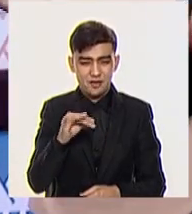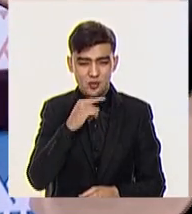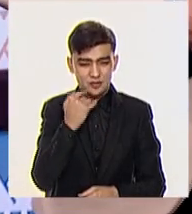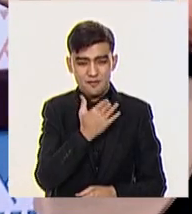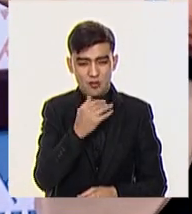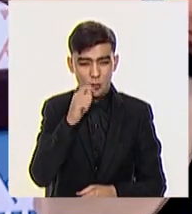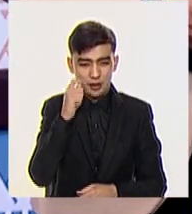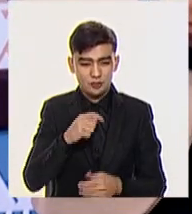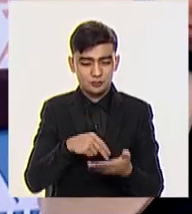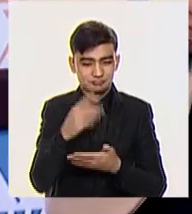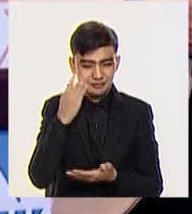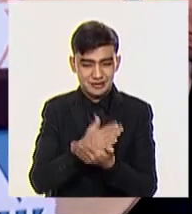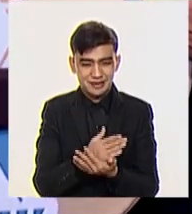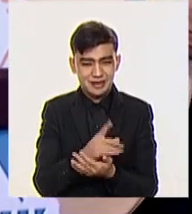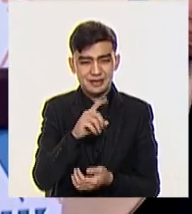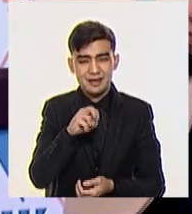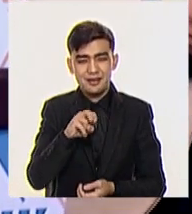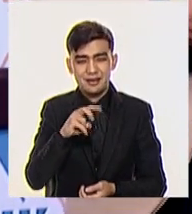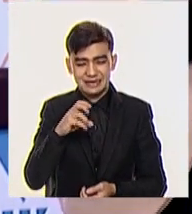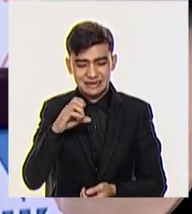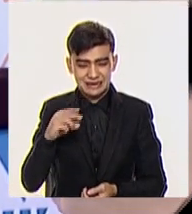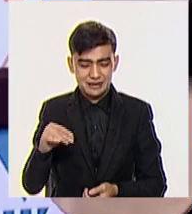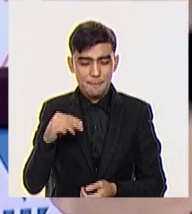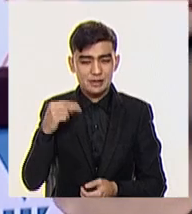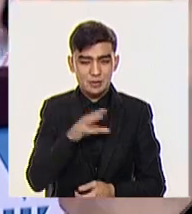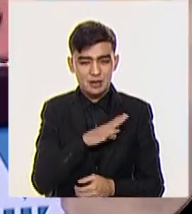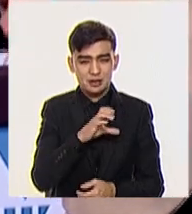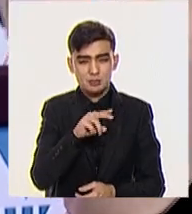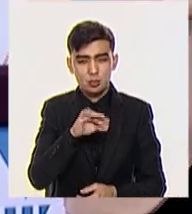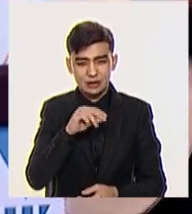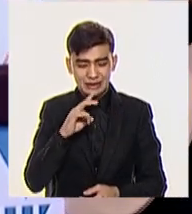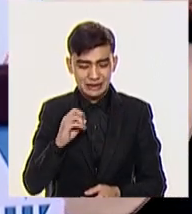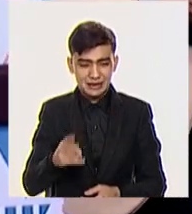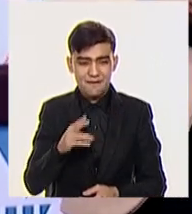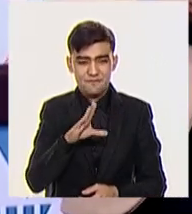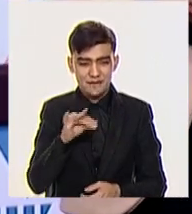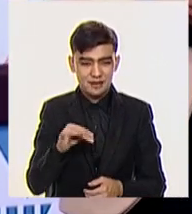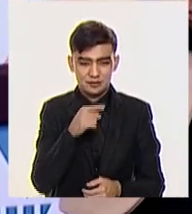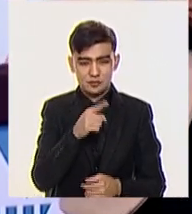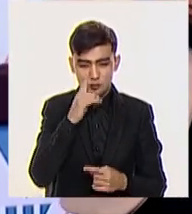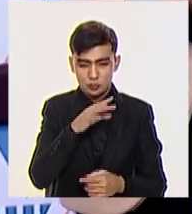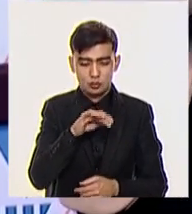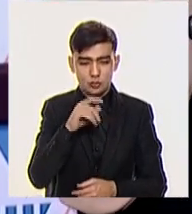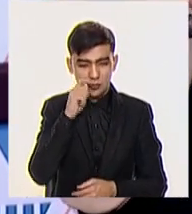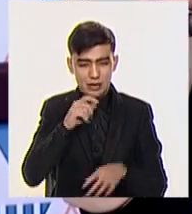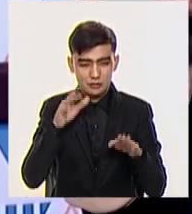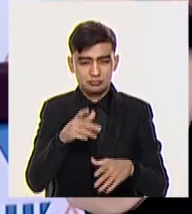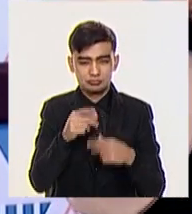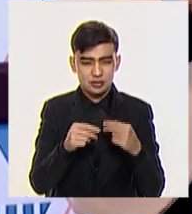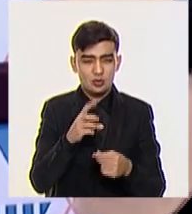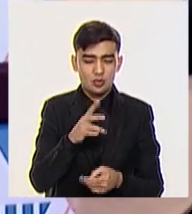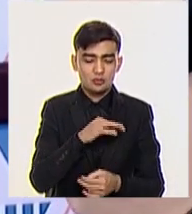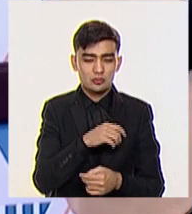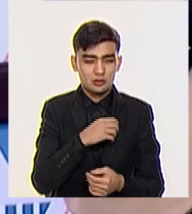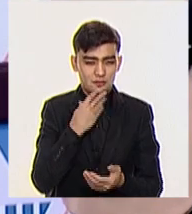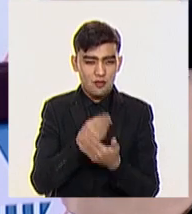глава Минздрава и даже президент Зеленский высказывались о том, что «Спутник Ви» на территории Украины применяться не будет. Свой выбор они сделали